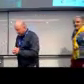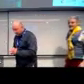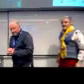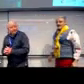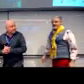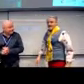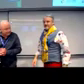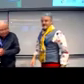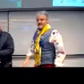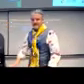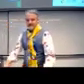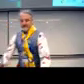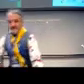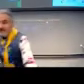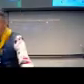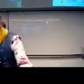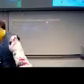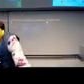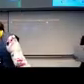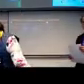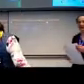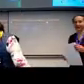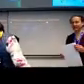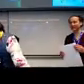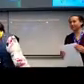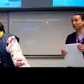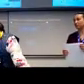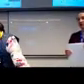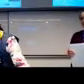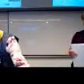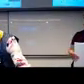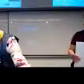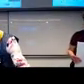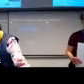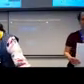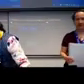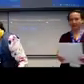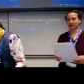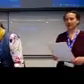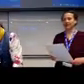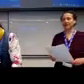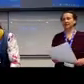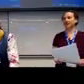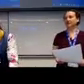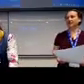Merci, très intéressant. Puis je suis certaine que c'est une réelle qui va toucher beaucoup de gens.